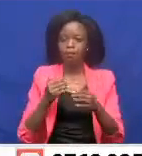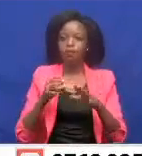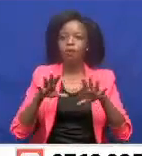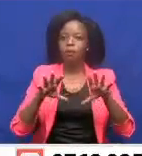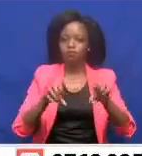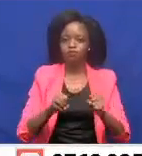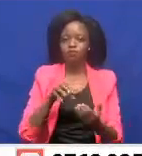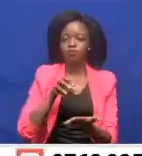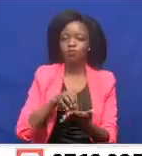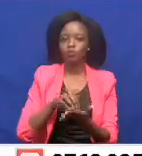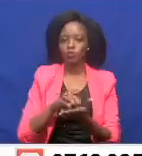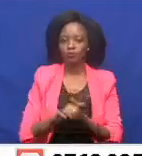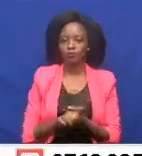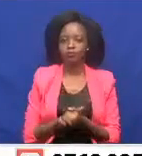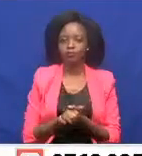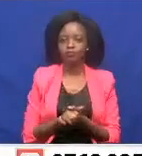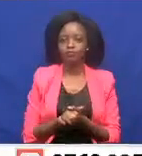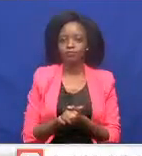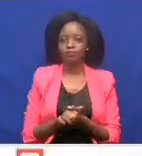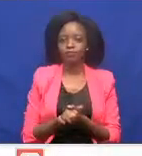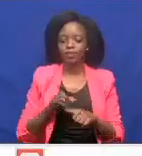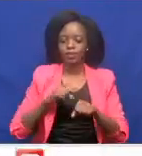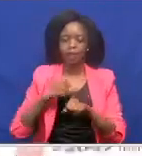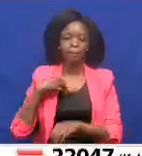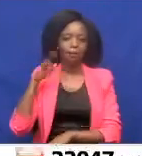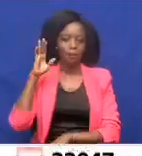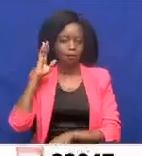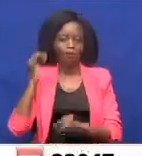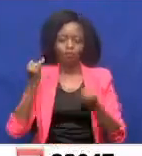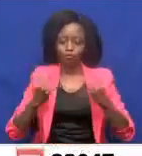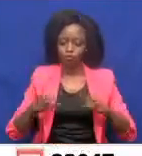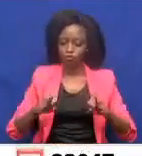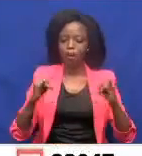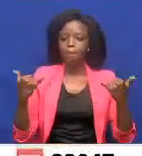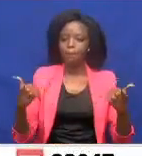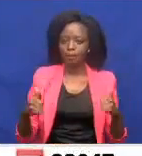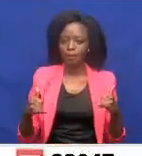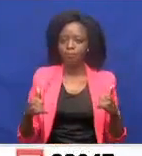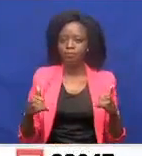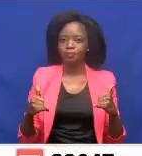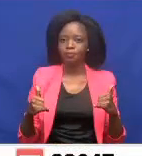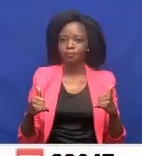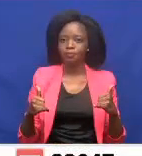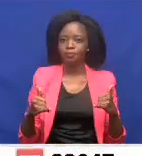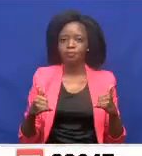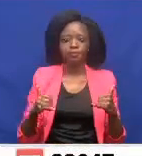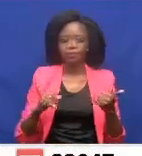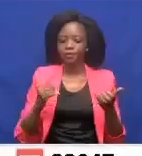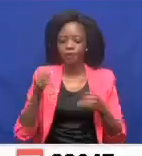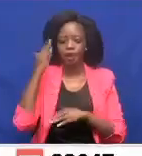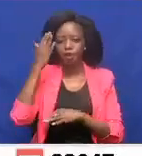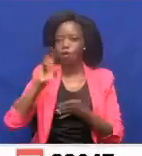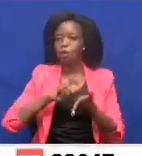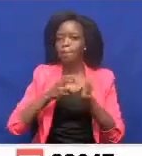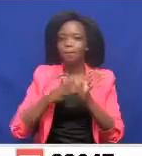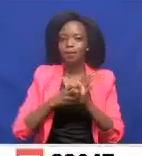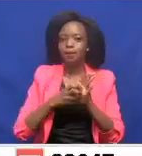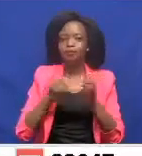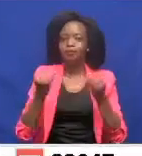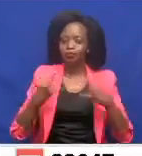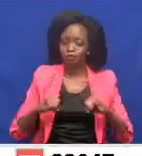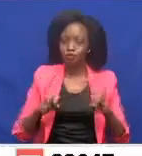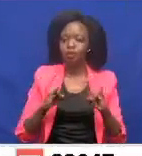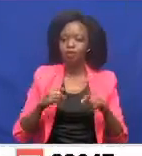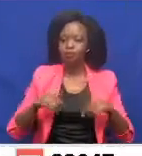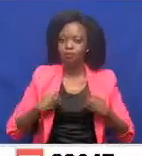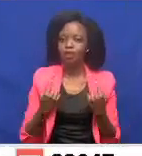Mathare United senior team. So niliposikia kuna trials. Sema, sasa kwanza trials ni nini? Basi niende nikaone niaje.